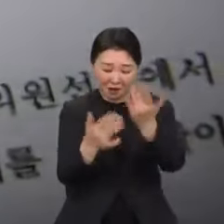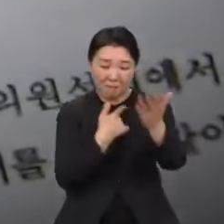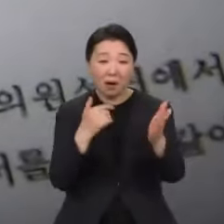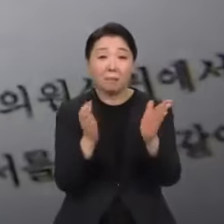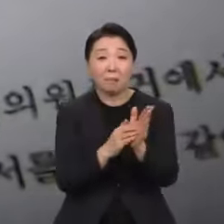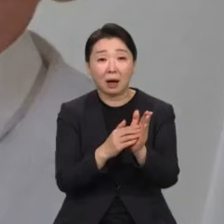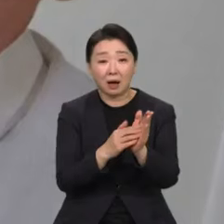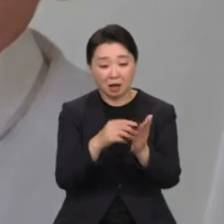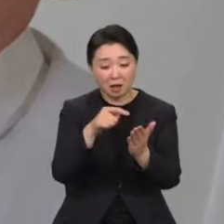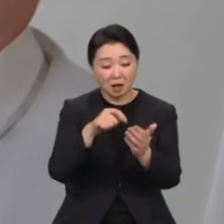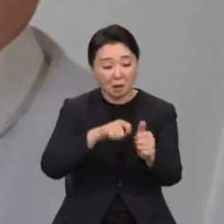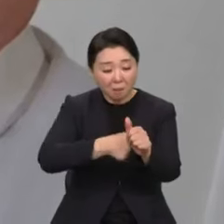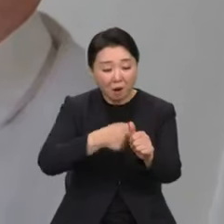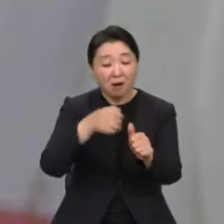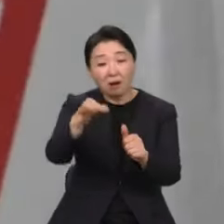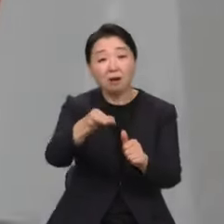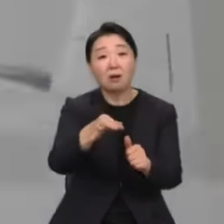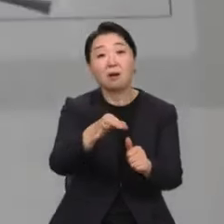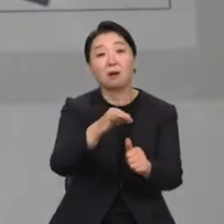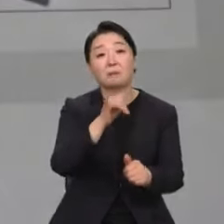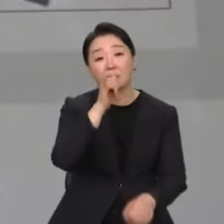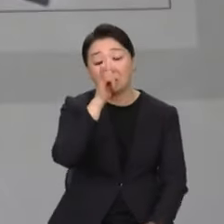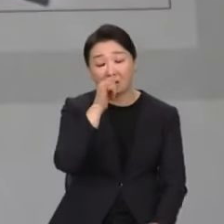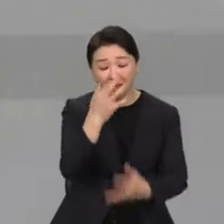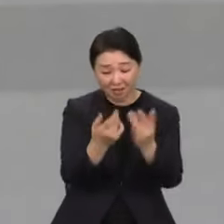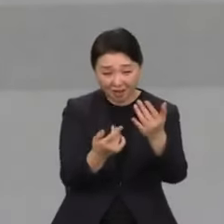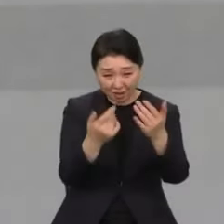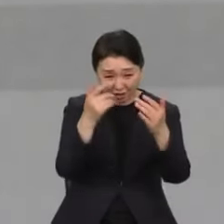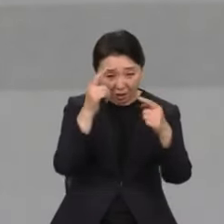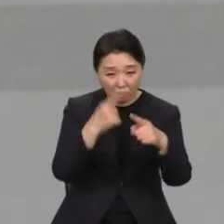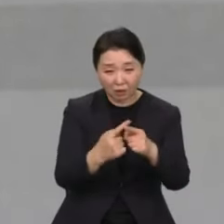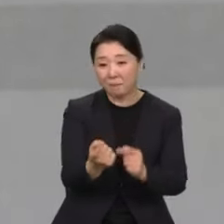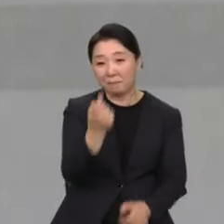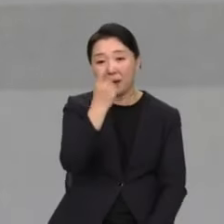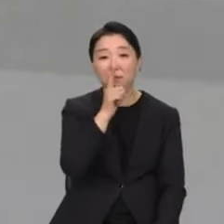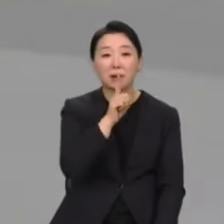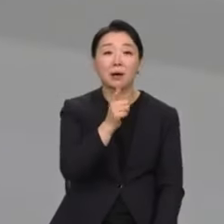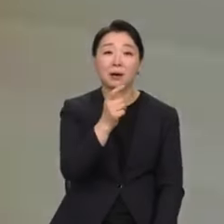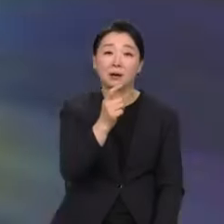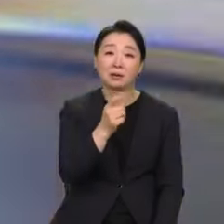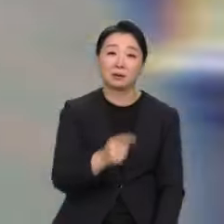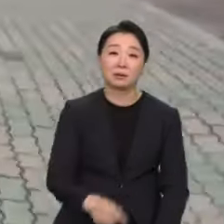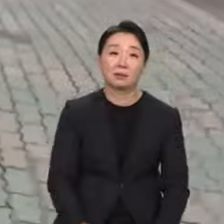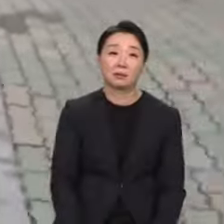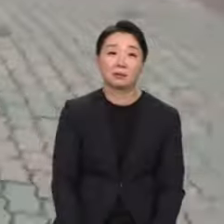있습니다. 김 후보는 쓰레기를 태우다가 적발된 것이라고 해명했습니다.